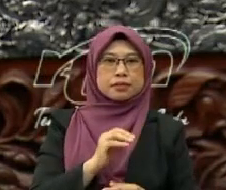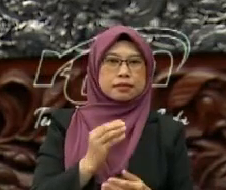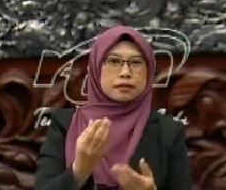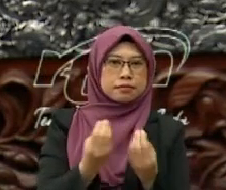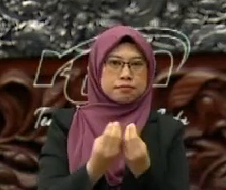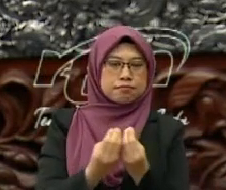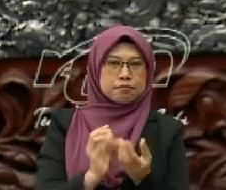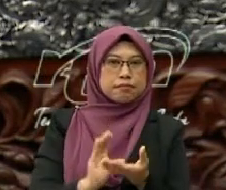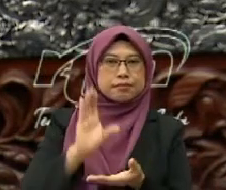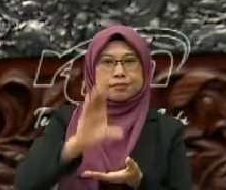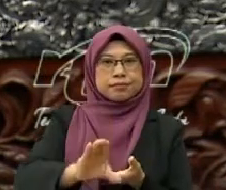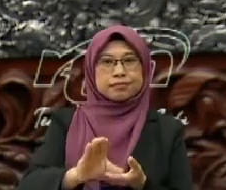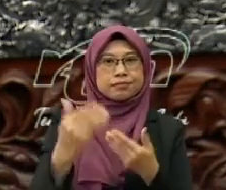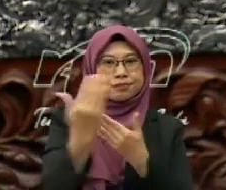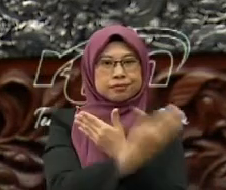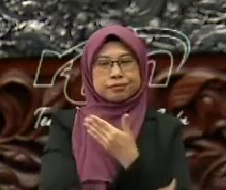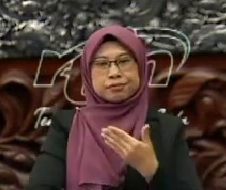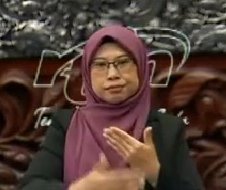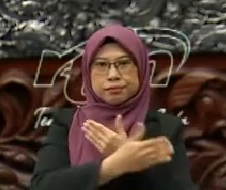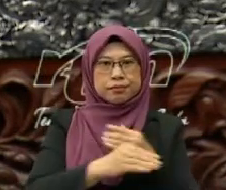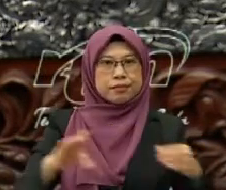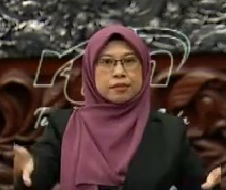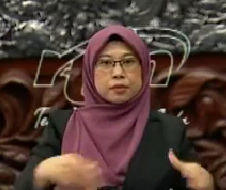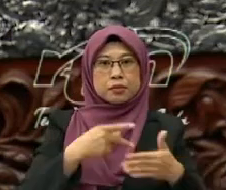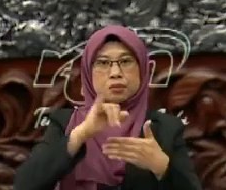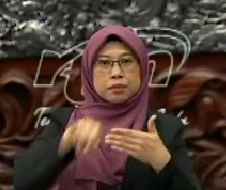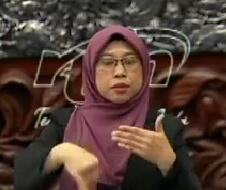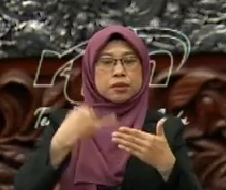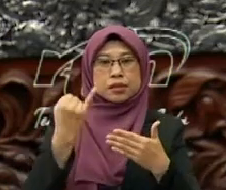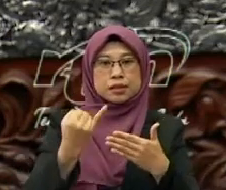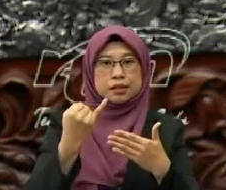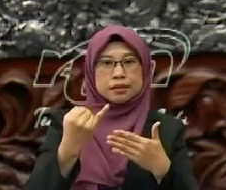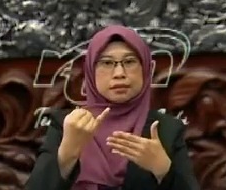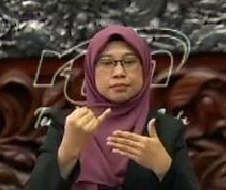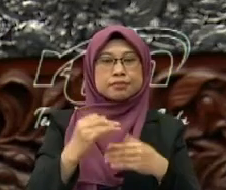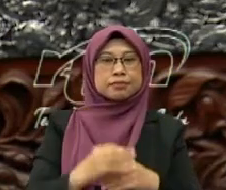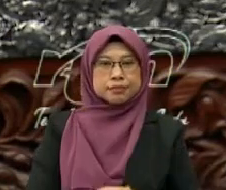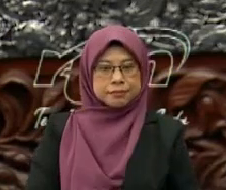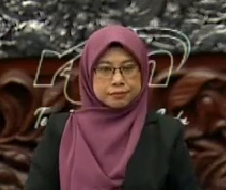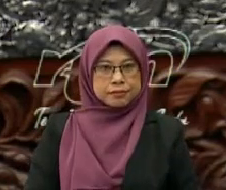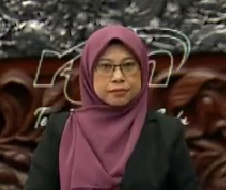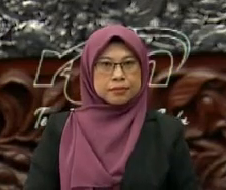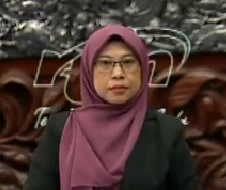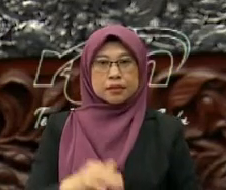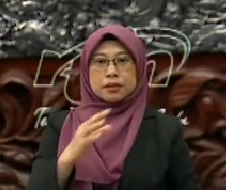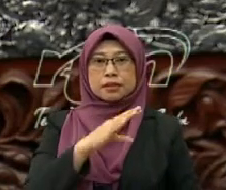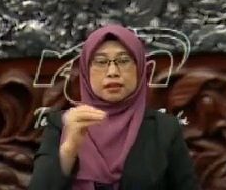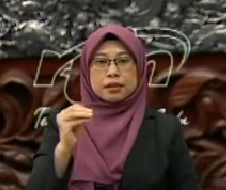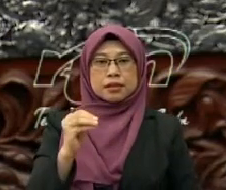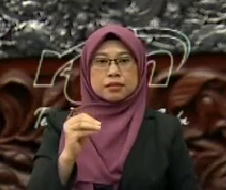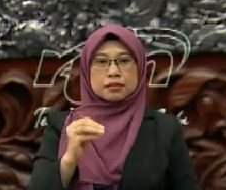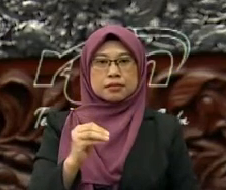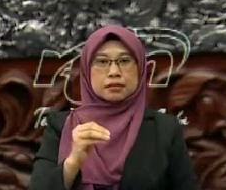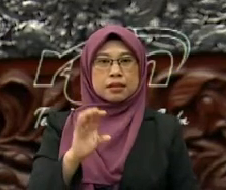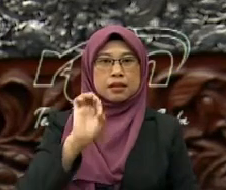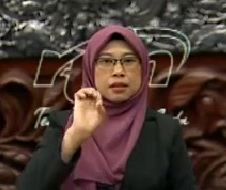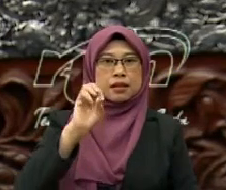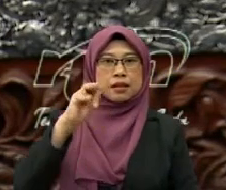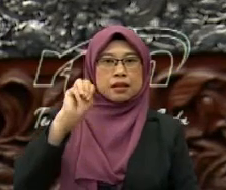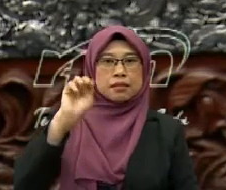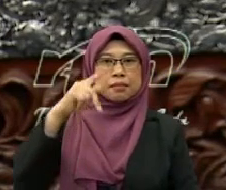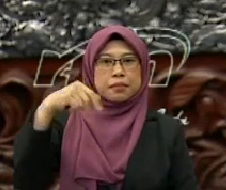jumlah besar bagi seluruh Negara dilaksanakan Project infrastruktur di samping pembinaan pangan